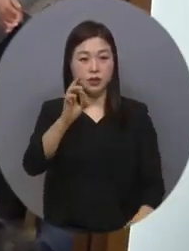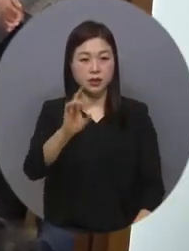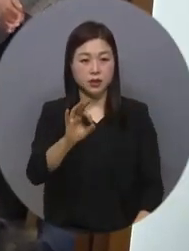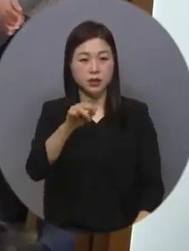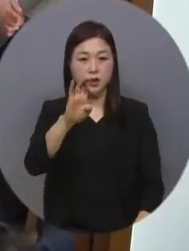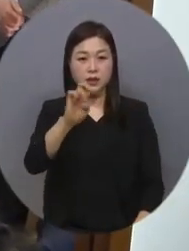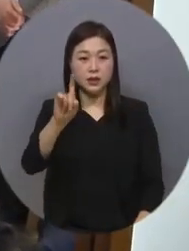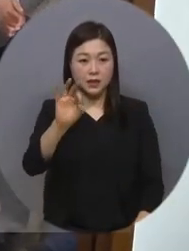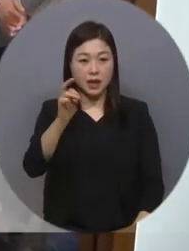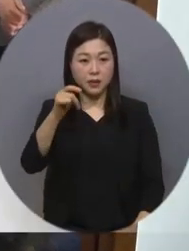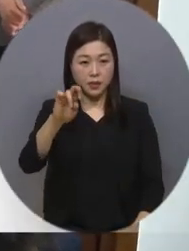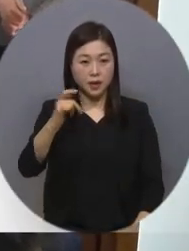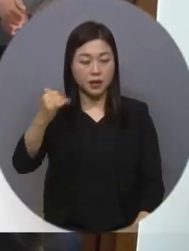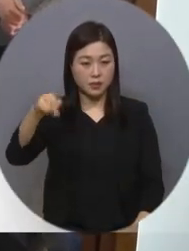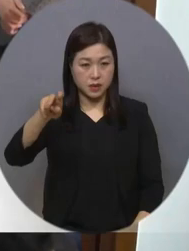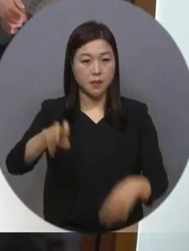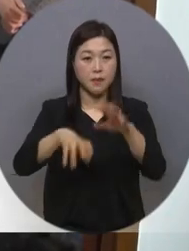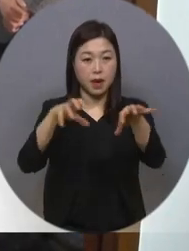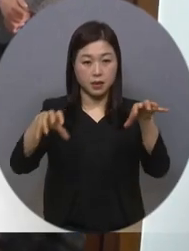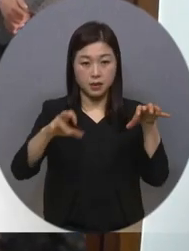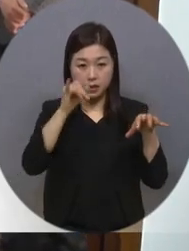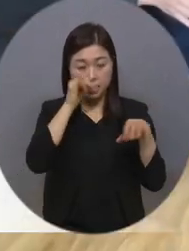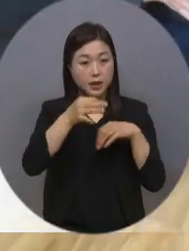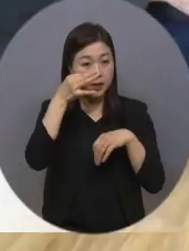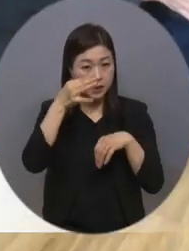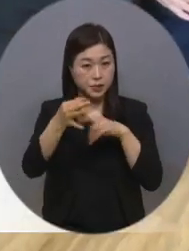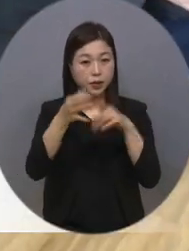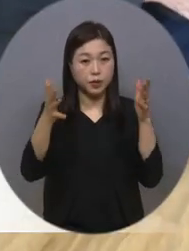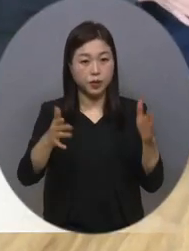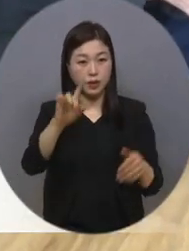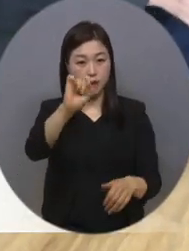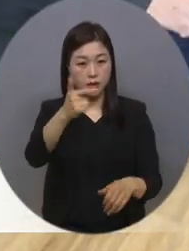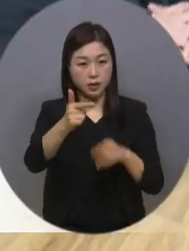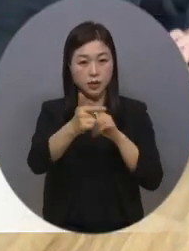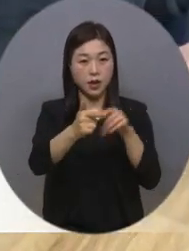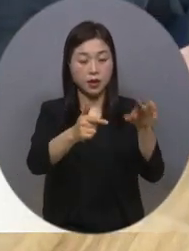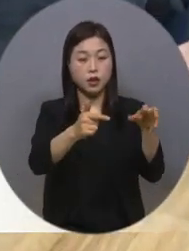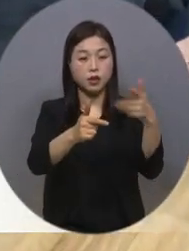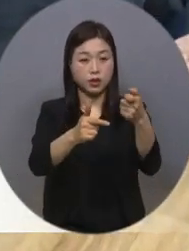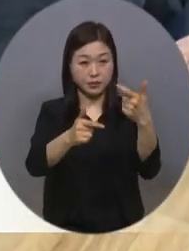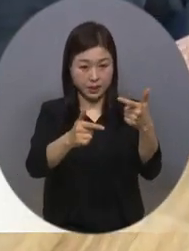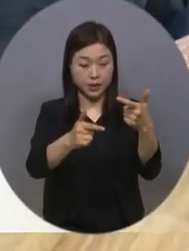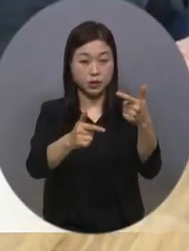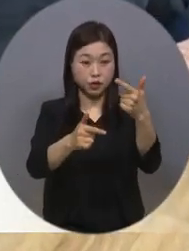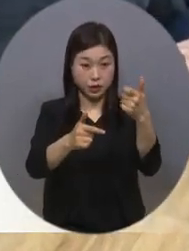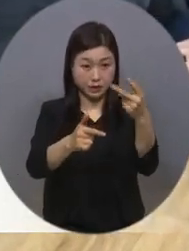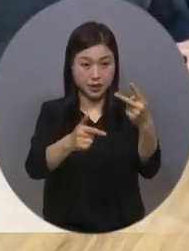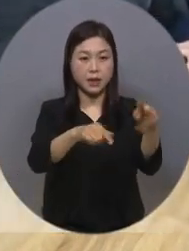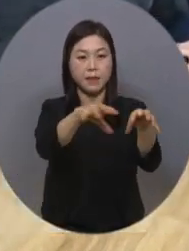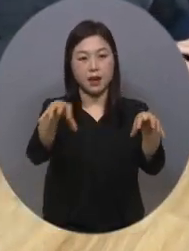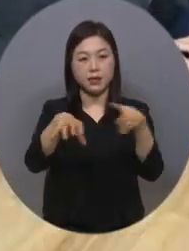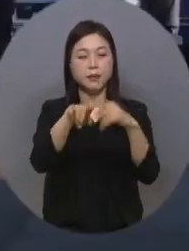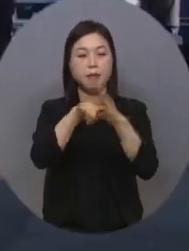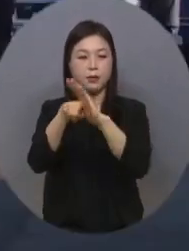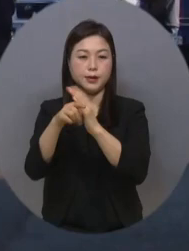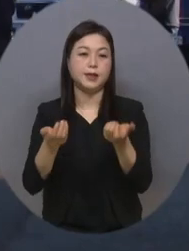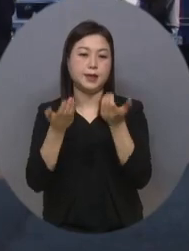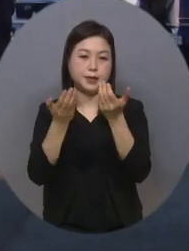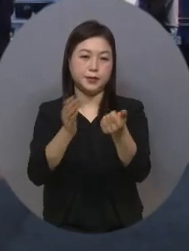남천마을에서 시작했으며 올해 10개월간 16개 읍면 62개 마을을 방문해 봉사를 펼칠 계획입니다.